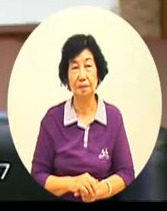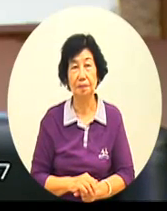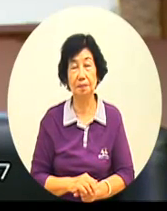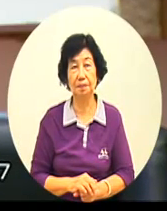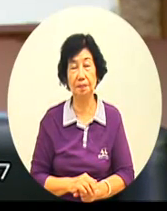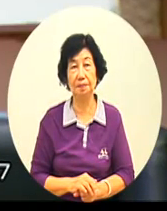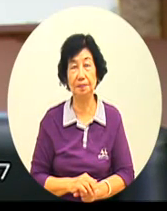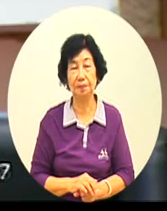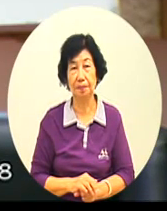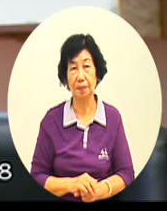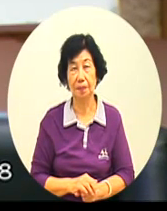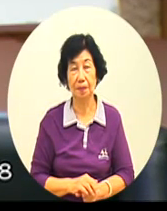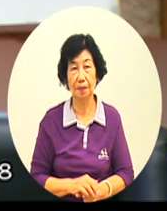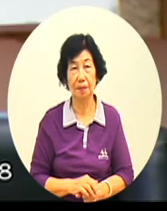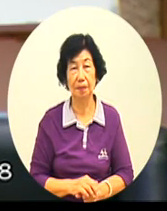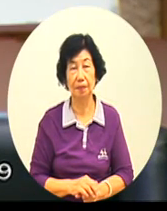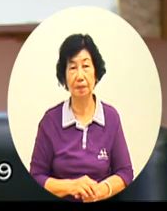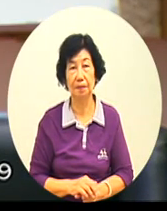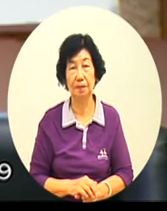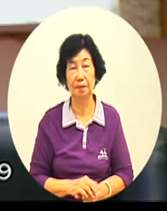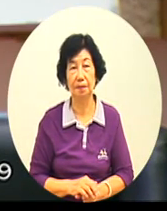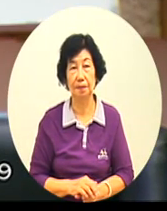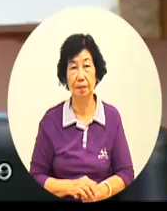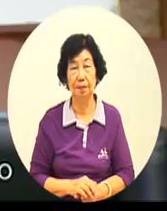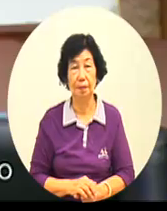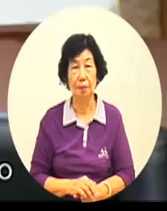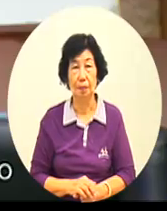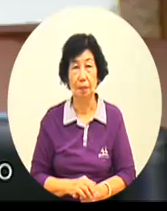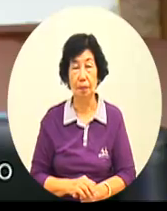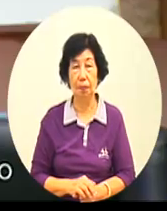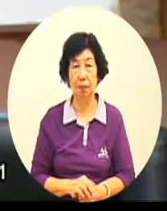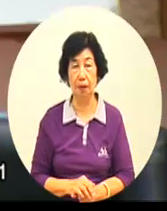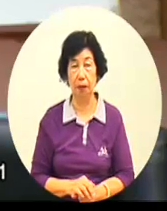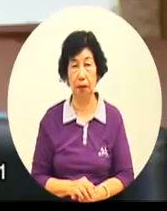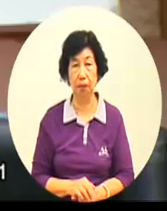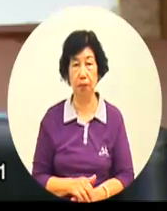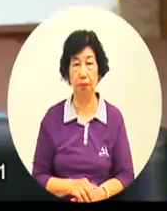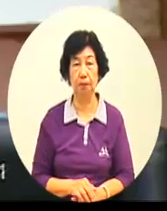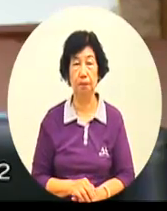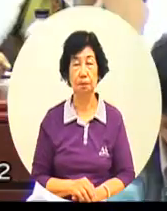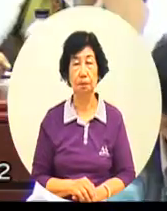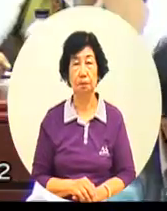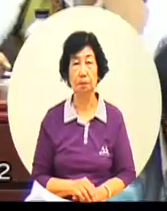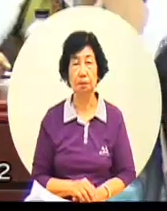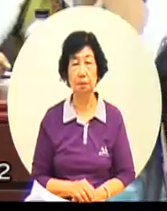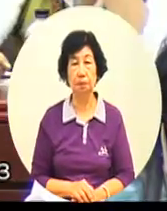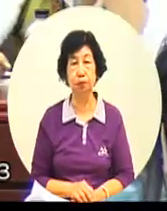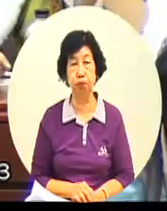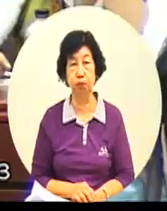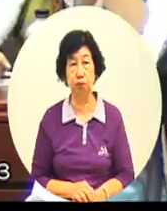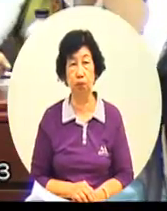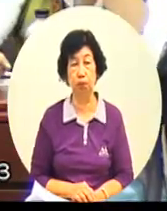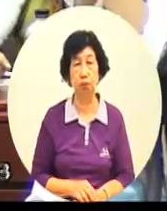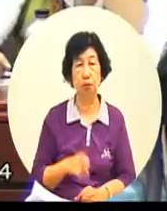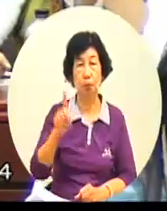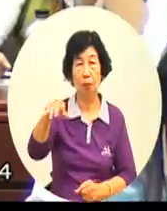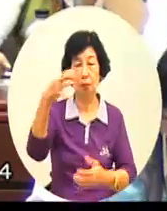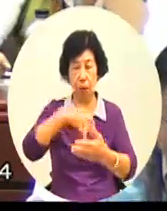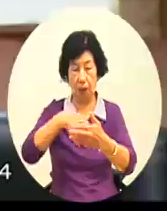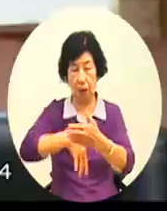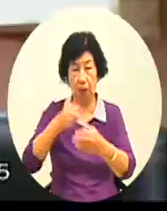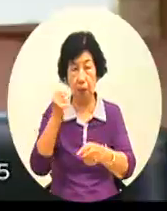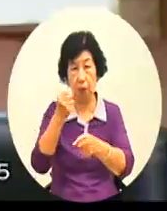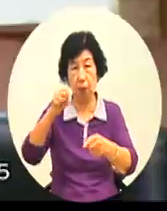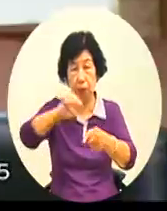好，已经含在里面了。好，含回馈金了。1.9亿已经含回馈金了。 好，请